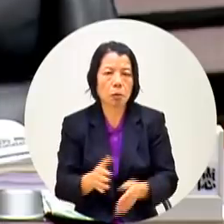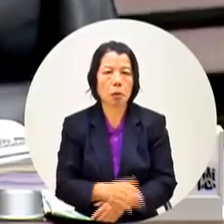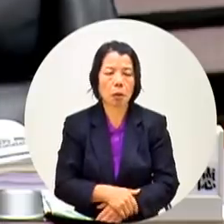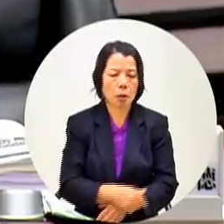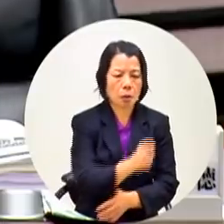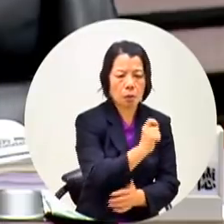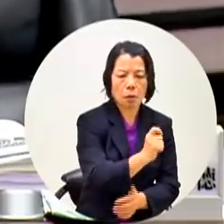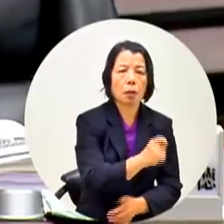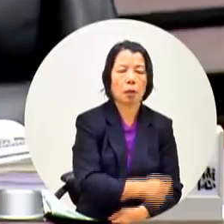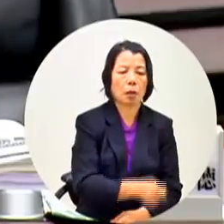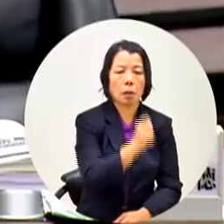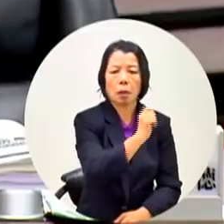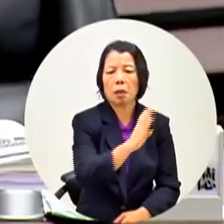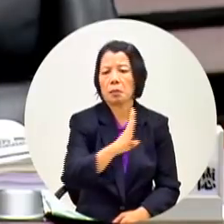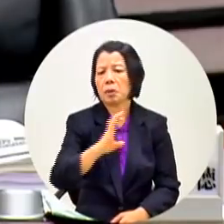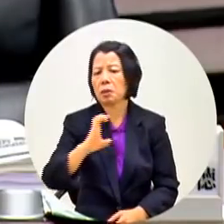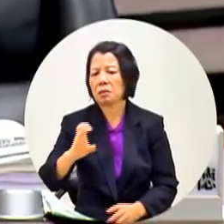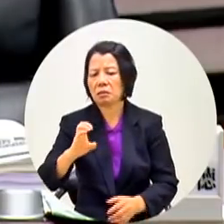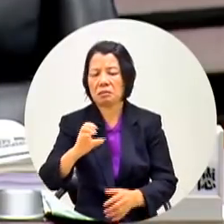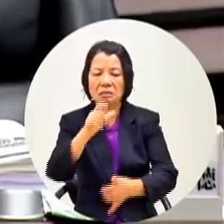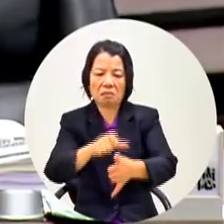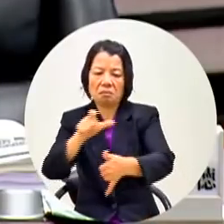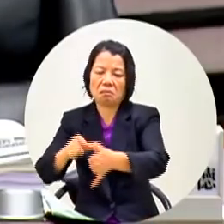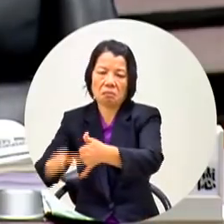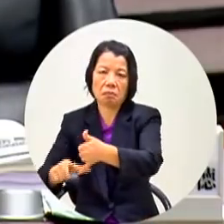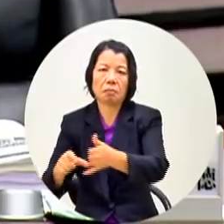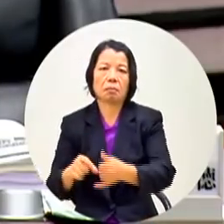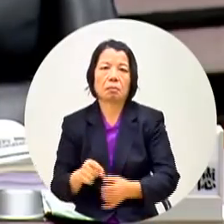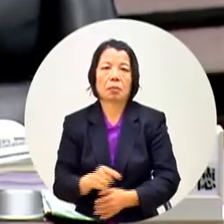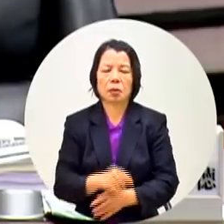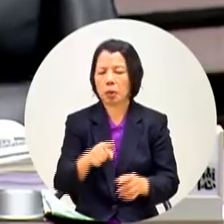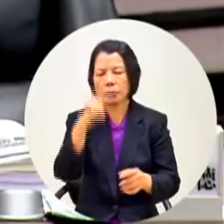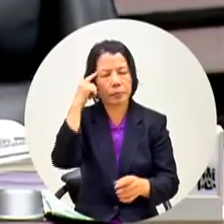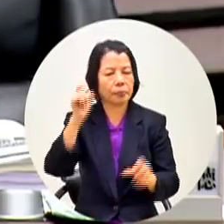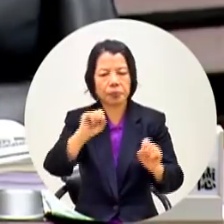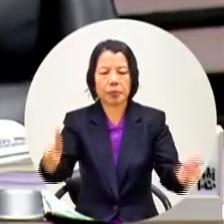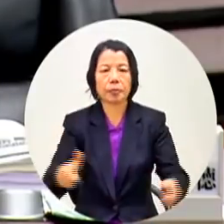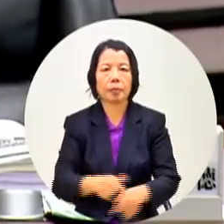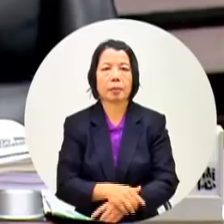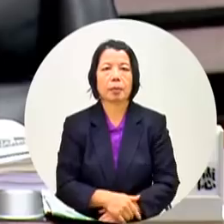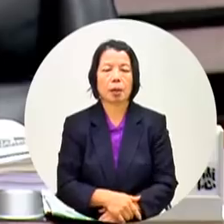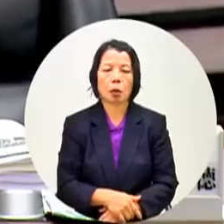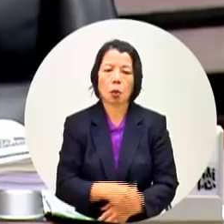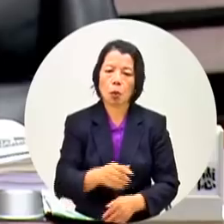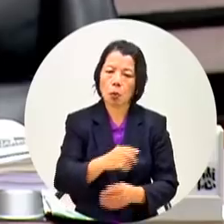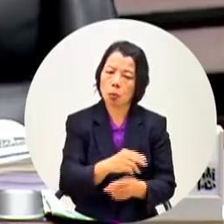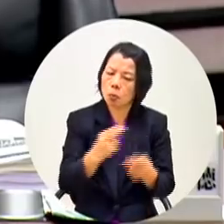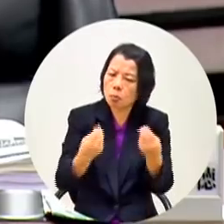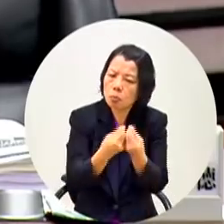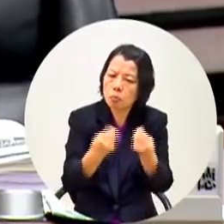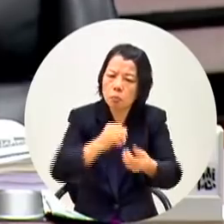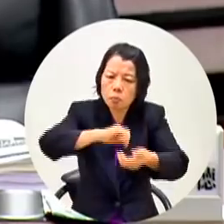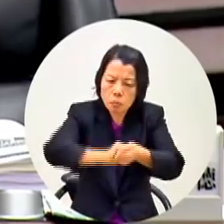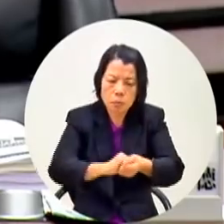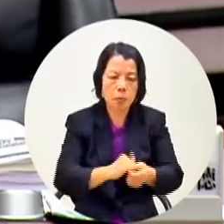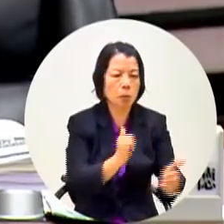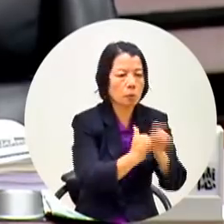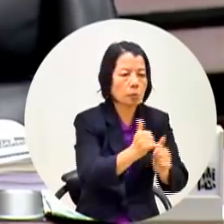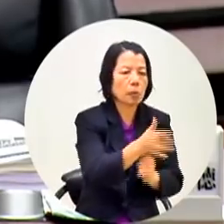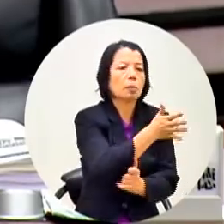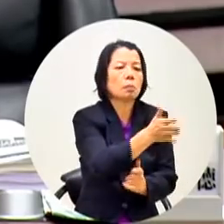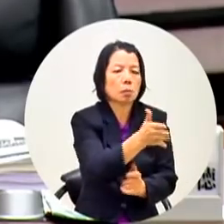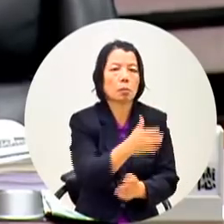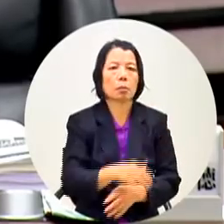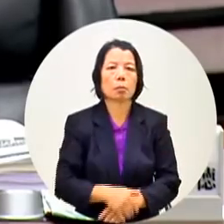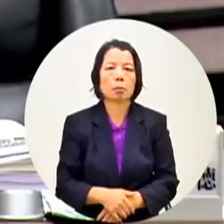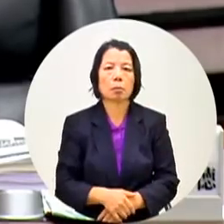样的，所以这个部分可能要怎么去决策？是民调呢？你方案出来了，是这民调被谁定呢？还是被公